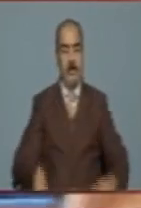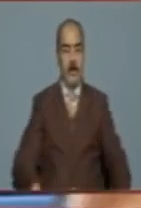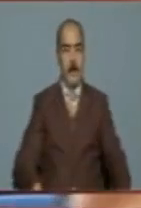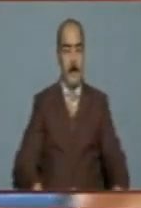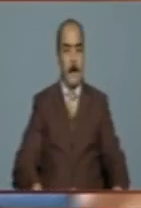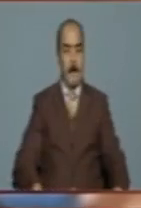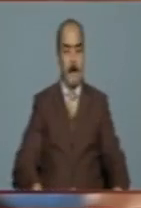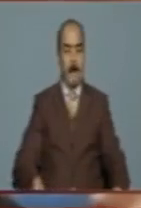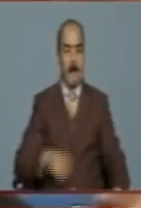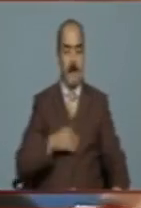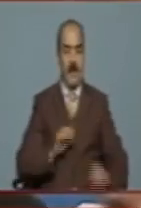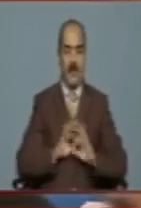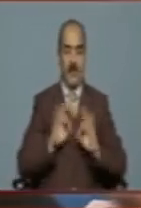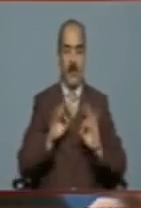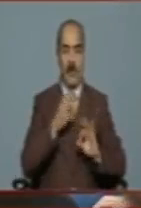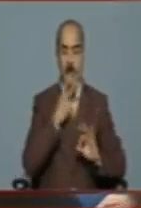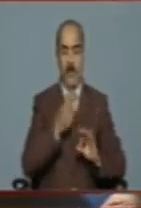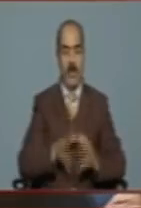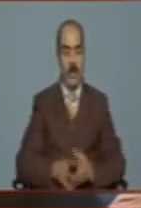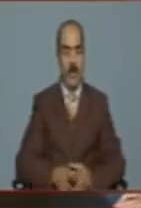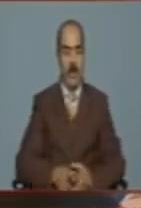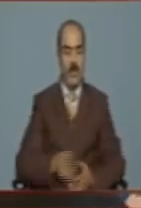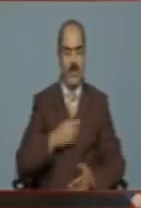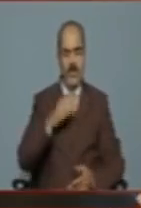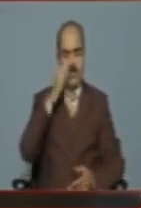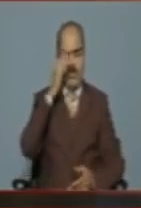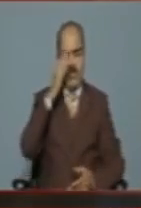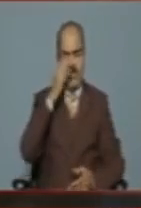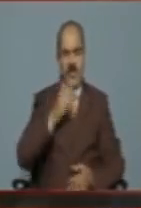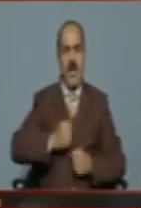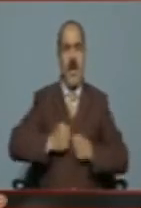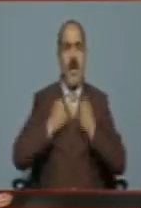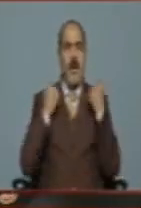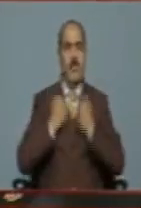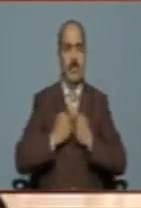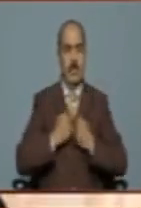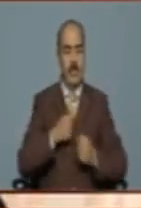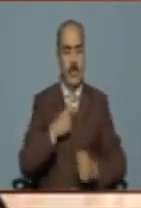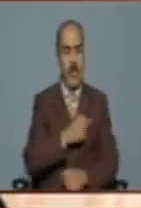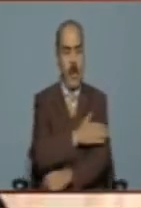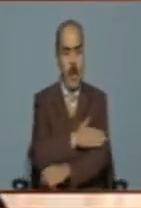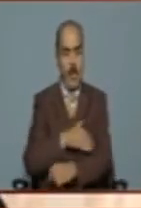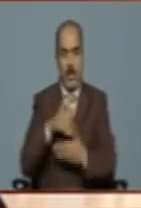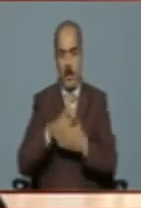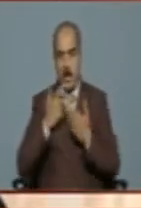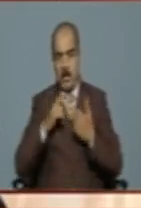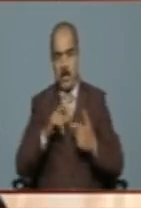فإنني أنتهز هذه الفرصة لأتوجه بالشكر العميق إلى السادة أعضاء الجهات والهيئات